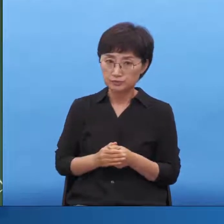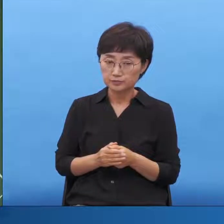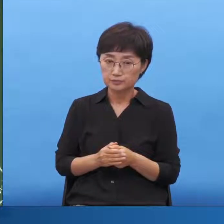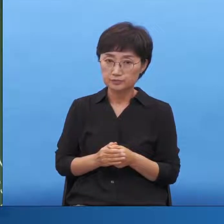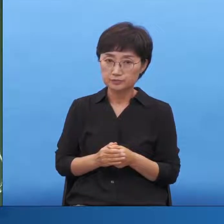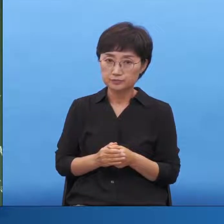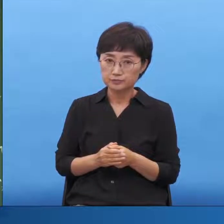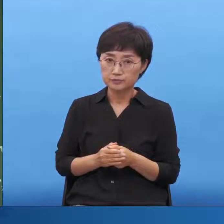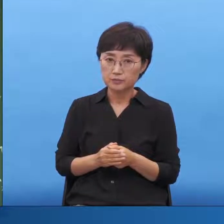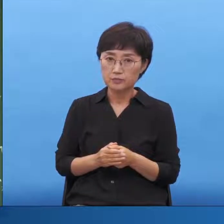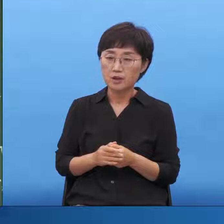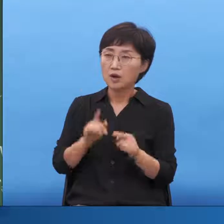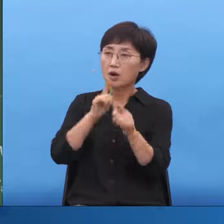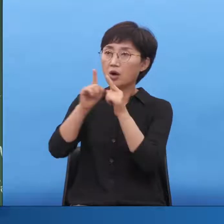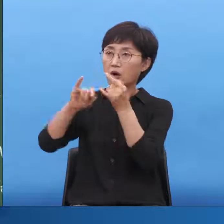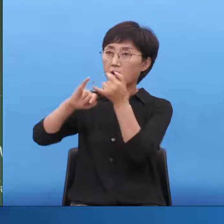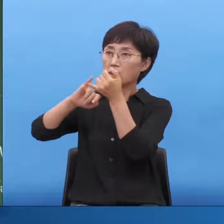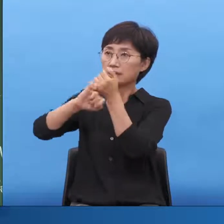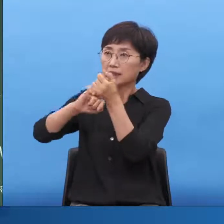언약만 붙잡아도 됩니다.